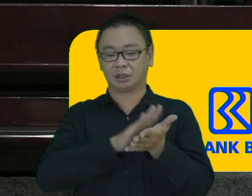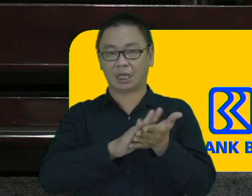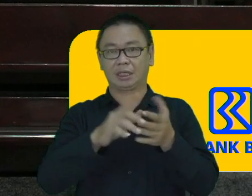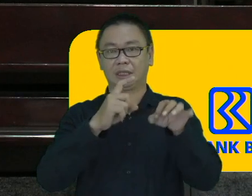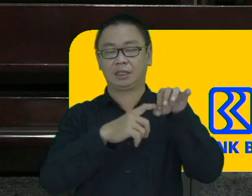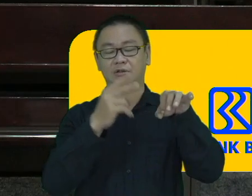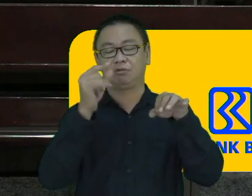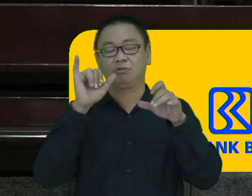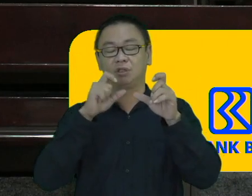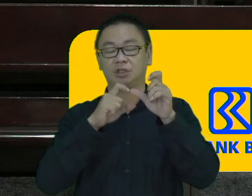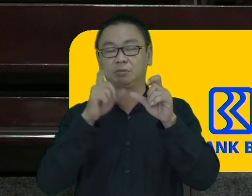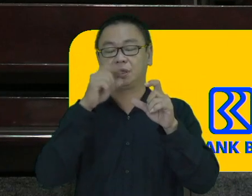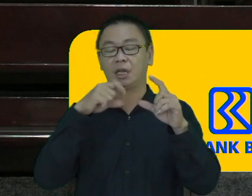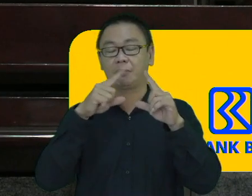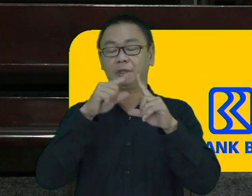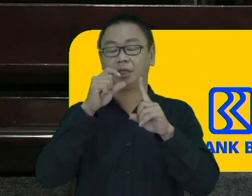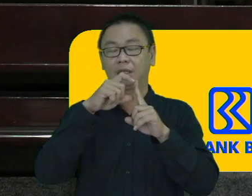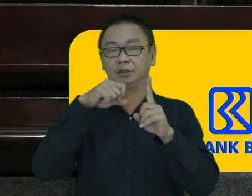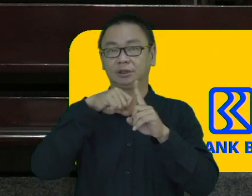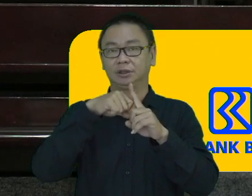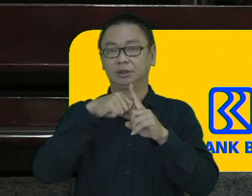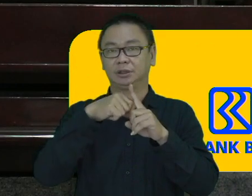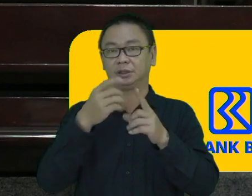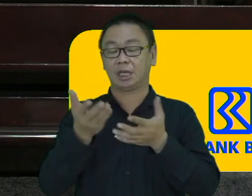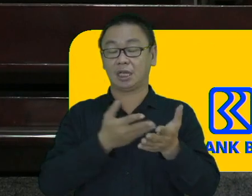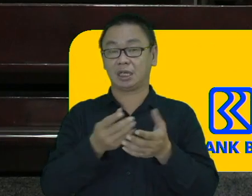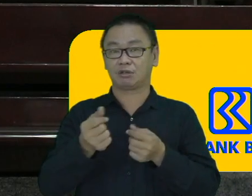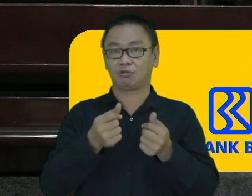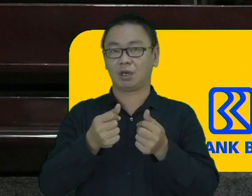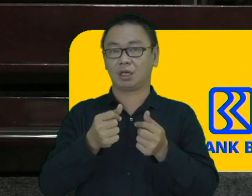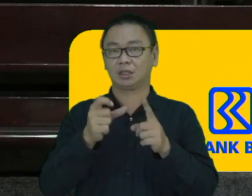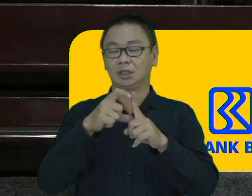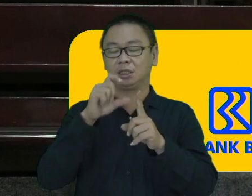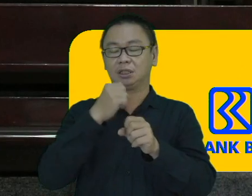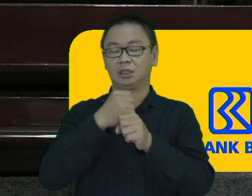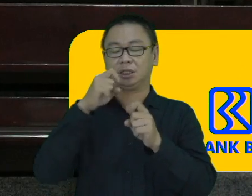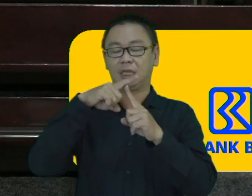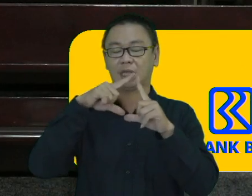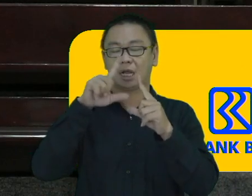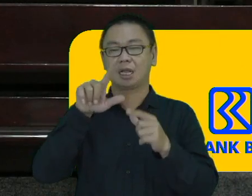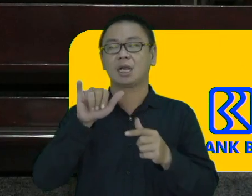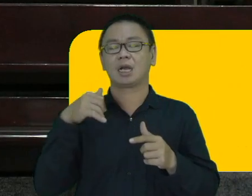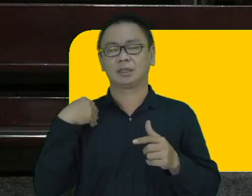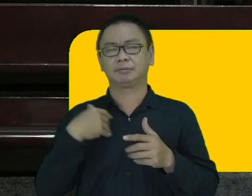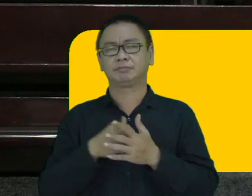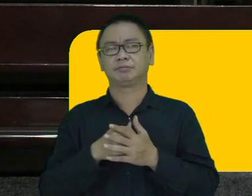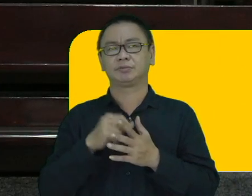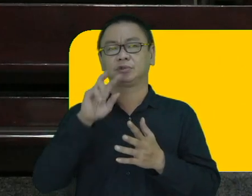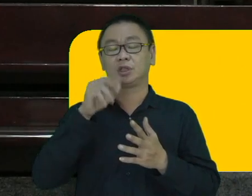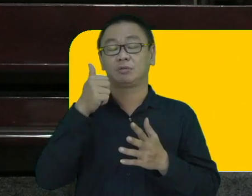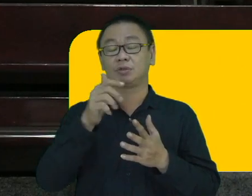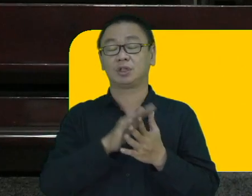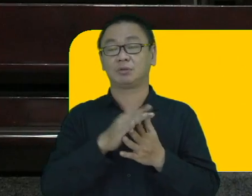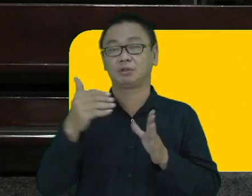aplikasi layanan keuangan digital yang ada. Yang ketiga, saudara bisa memasukkan persembahan ke